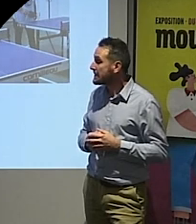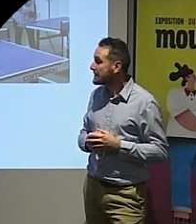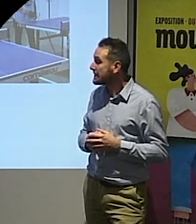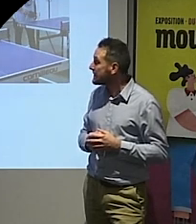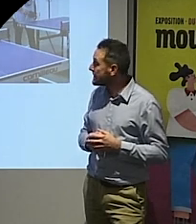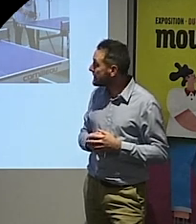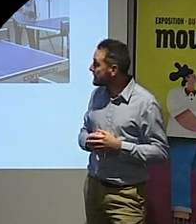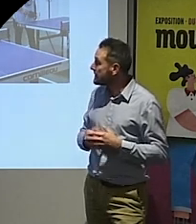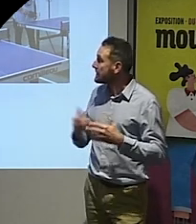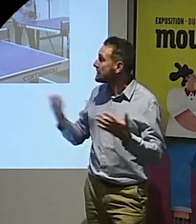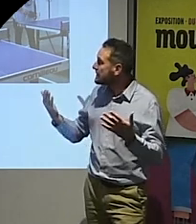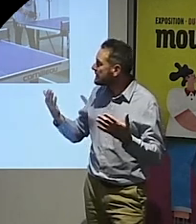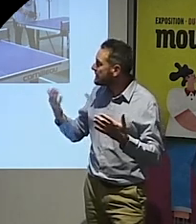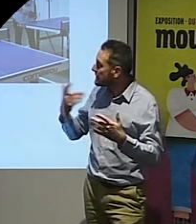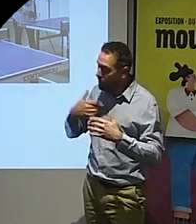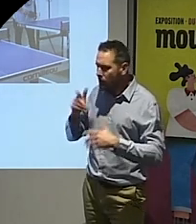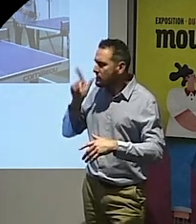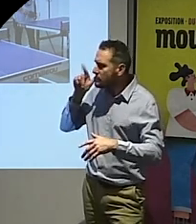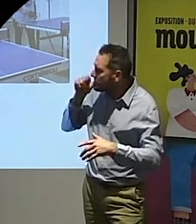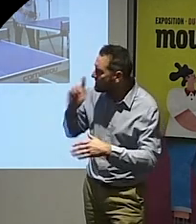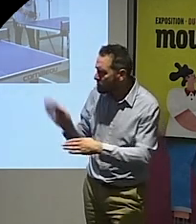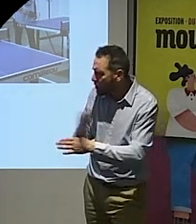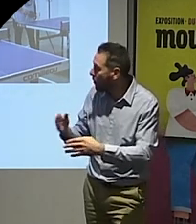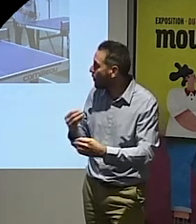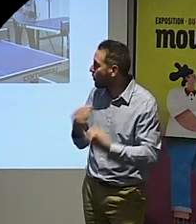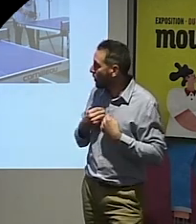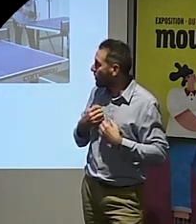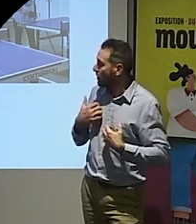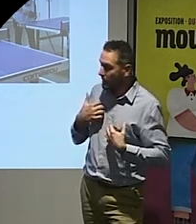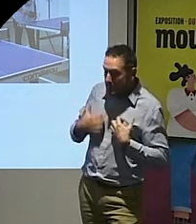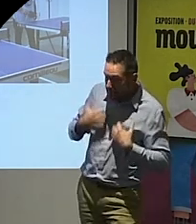D'accord. Ah oui, c'est la montée-descente, c'est ça là que tu m'expliques.